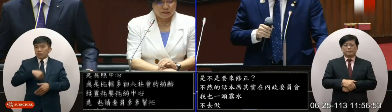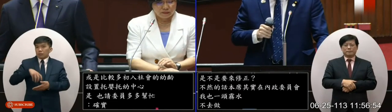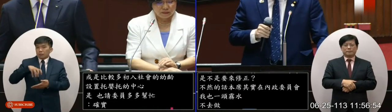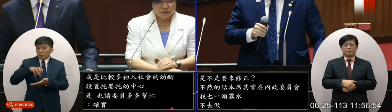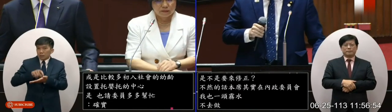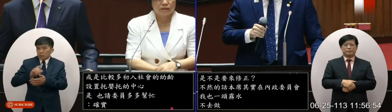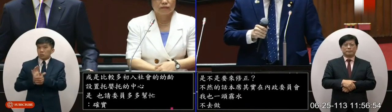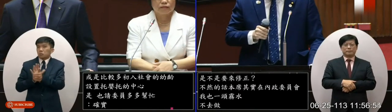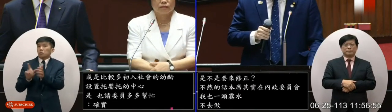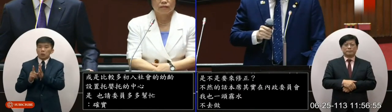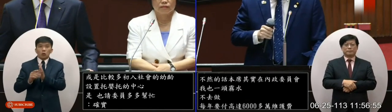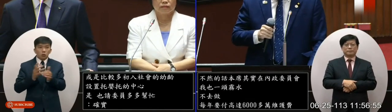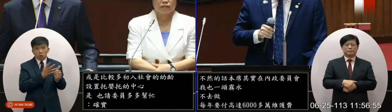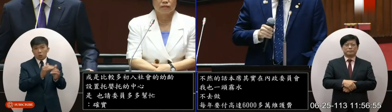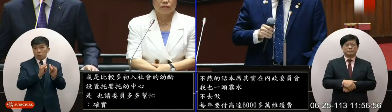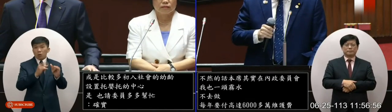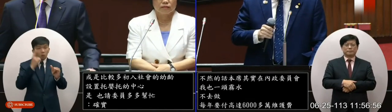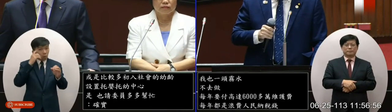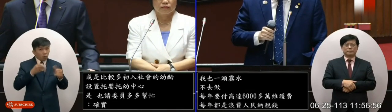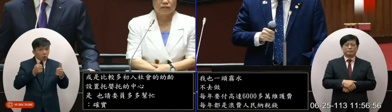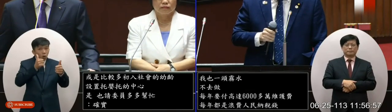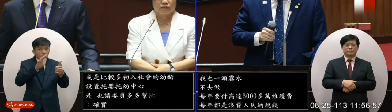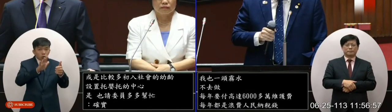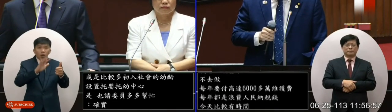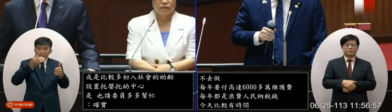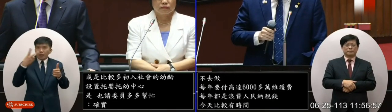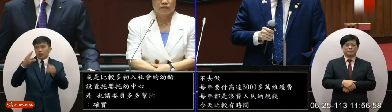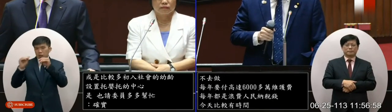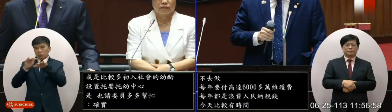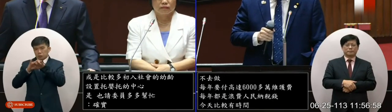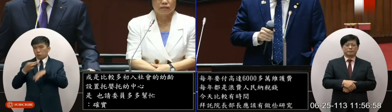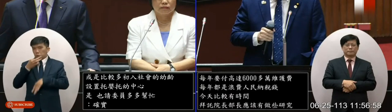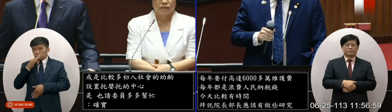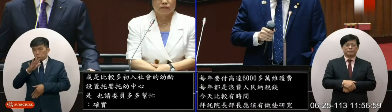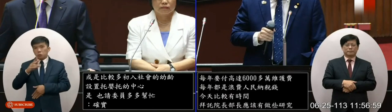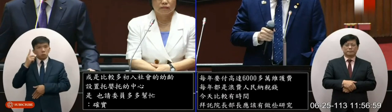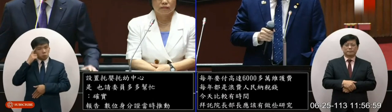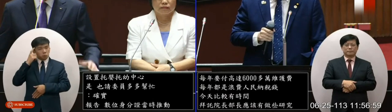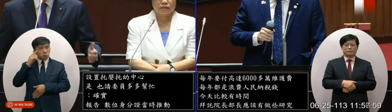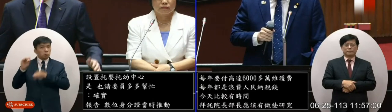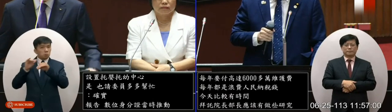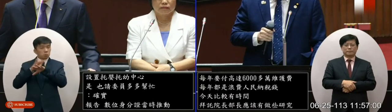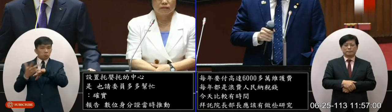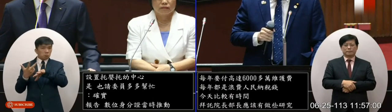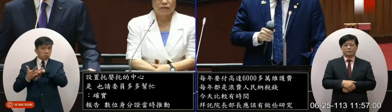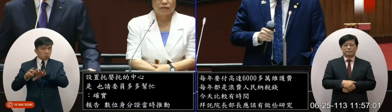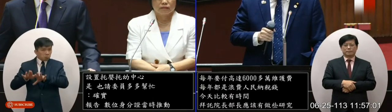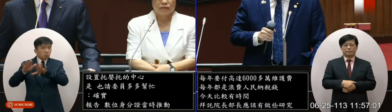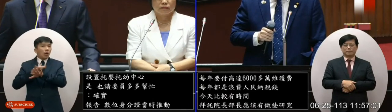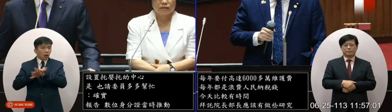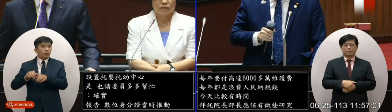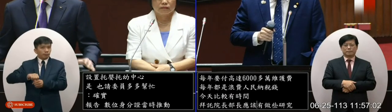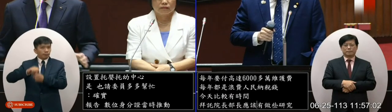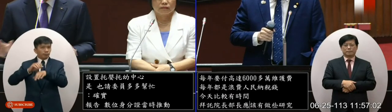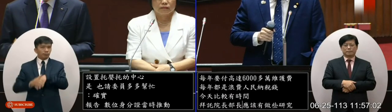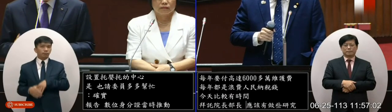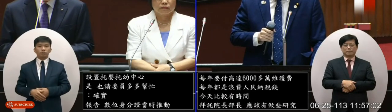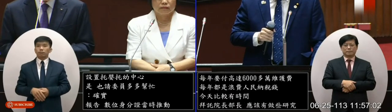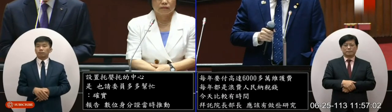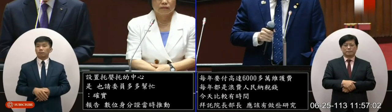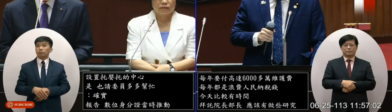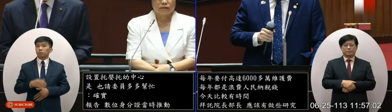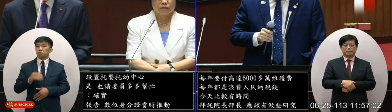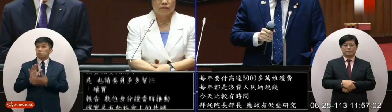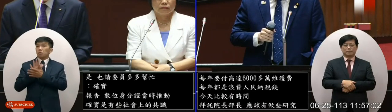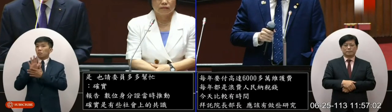确实是有一些社会上的共识以及治安问题的。那我们觉得治安的技术会日新月异，更加的安全。那将来我们需要这个